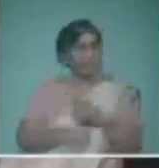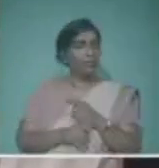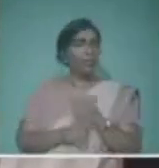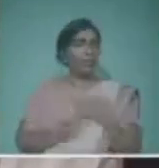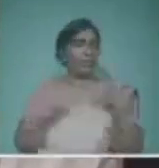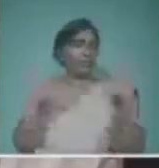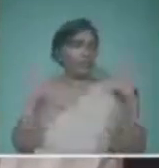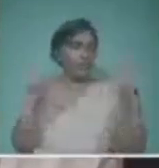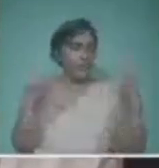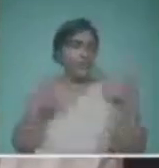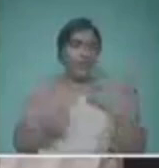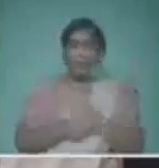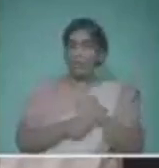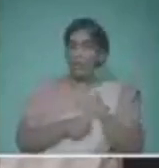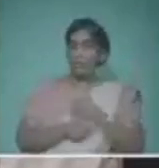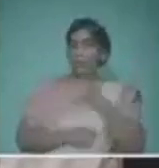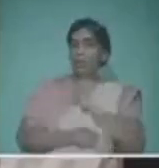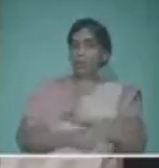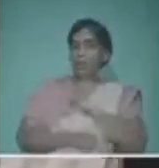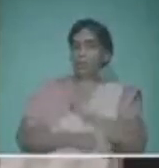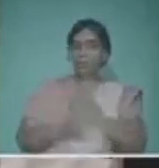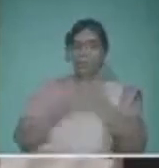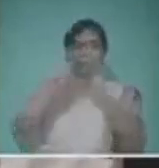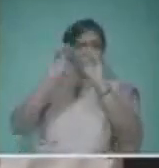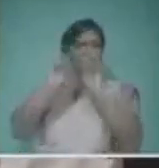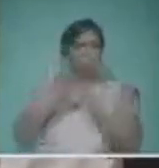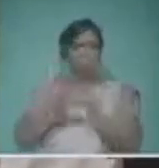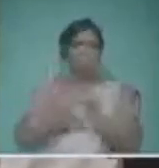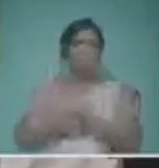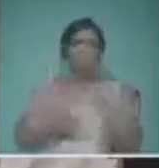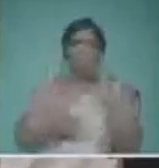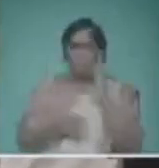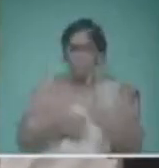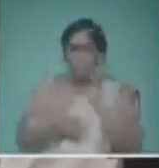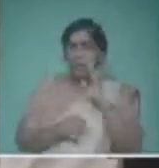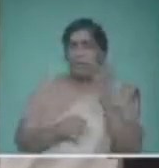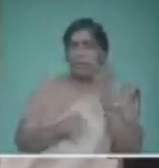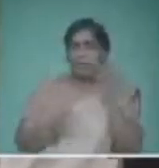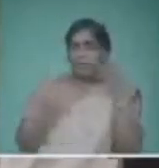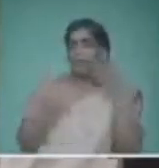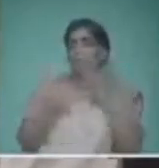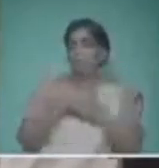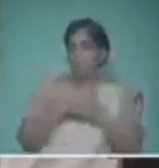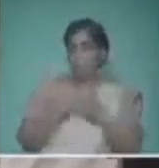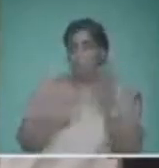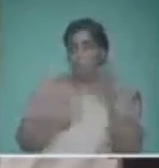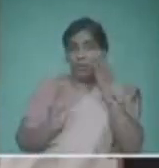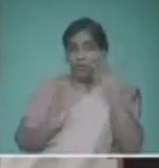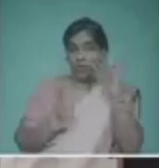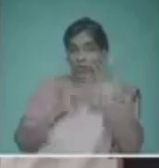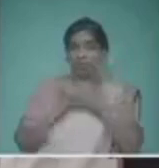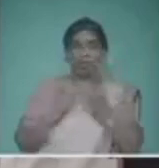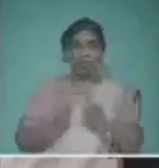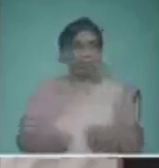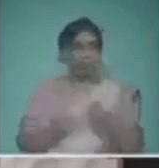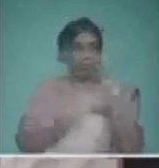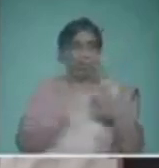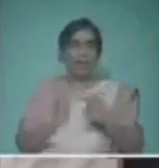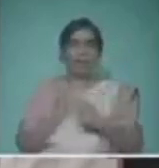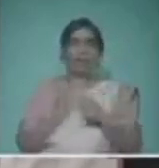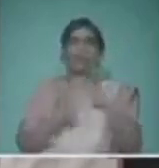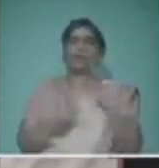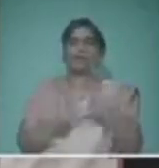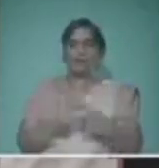දුර්වල රාජ්‍ය ආදායම හා ඇවැයේ ශුද්ධ විදේශ මූලධනයේ net foreign financing හිවකම අනුව බදු